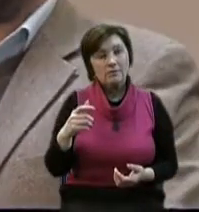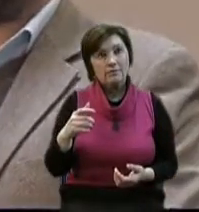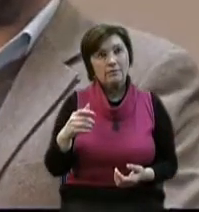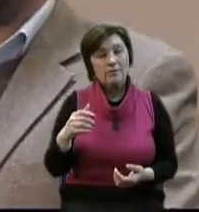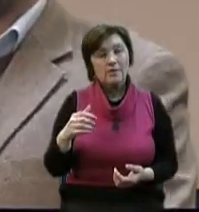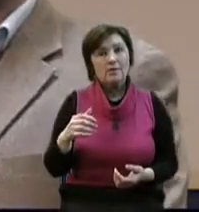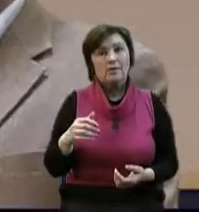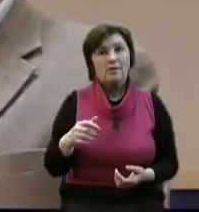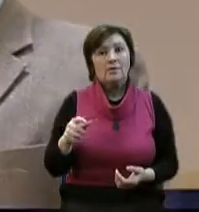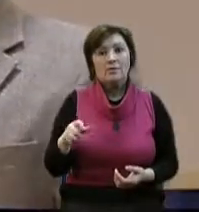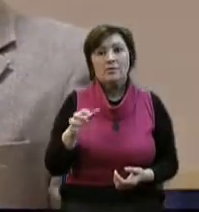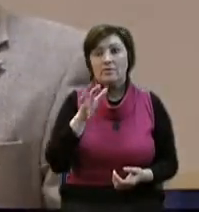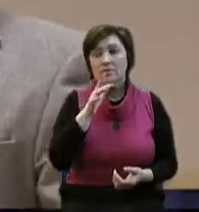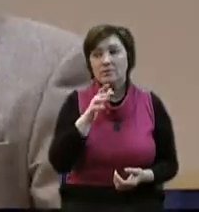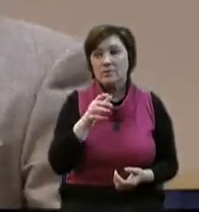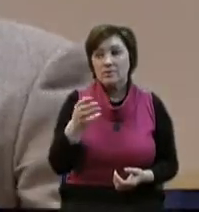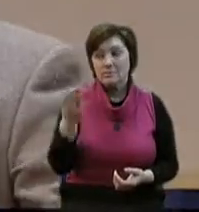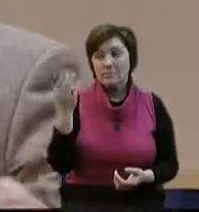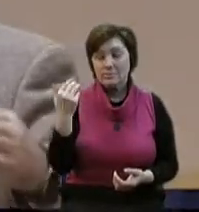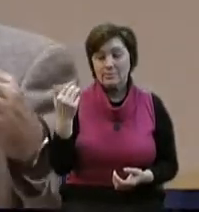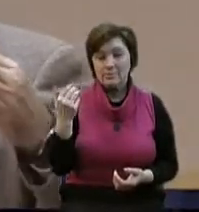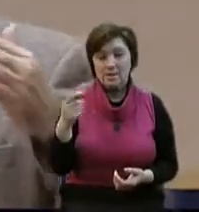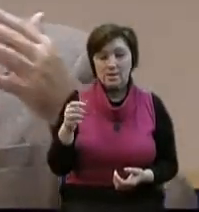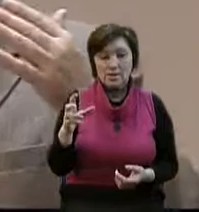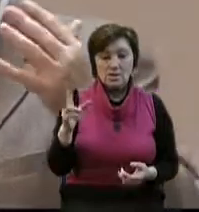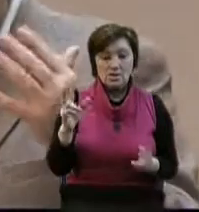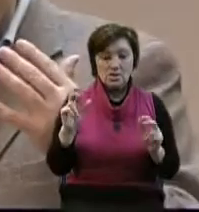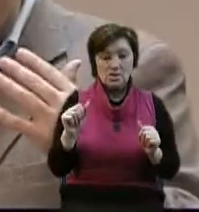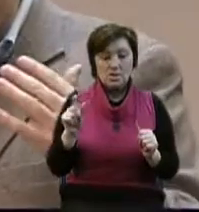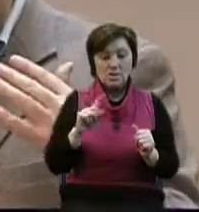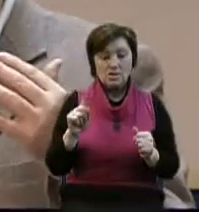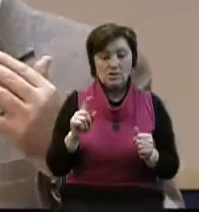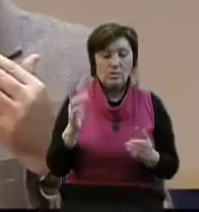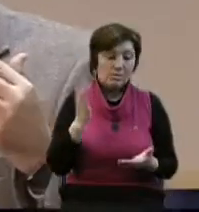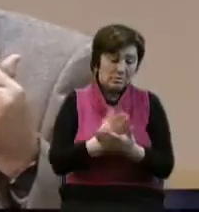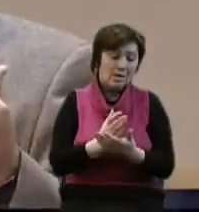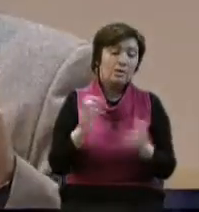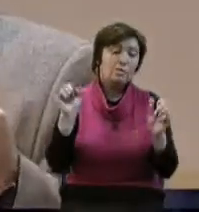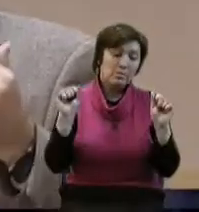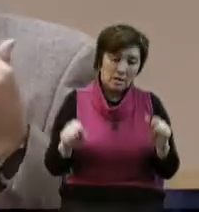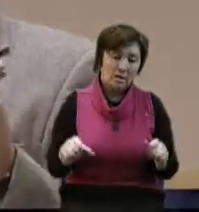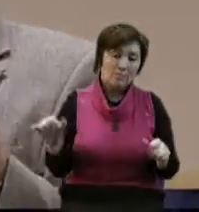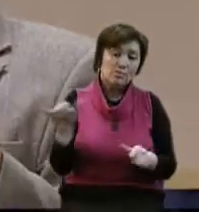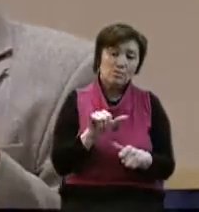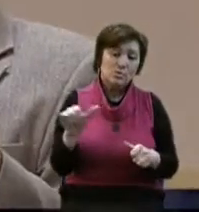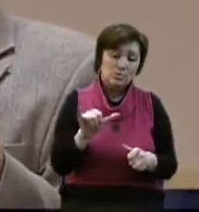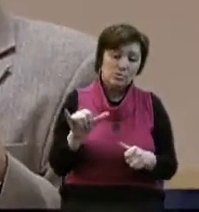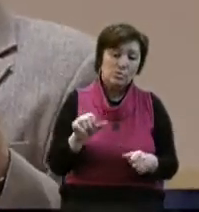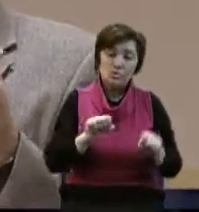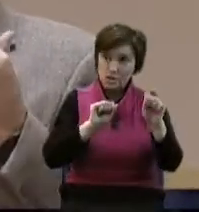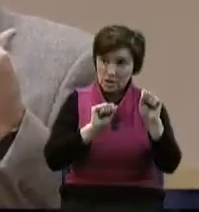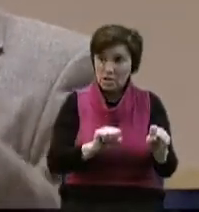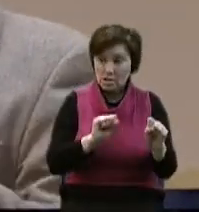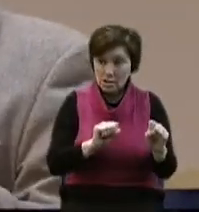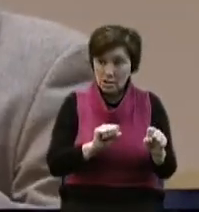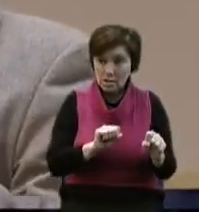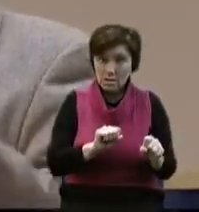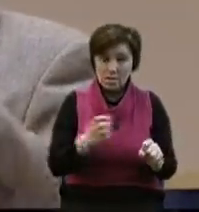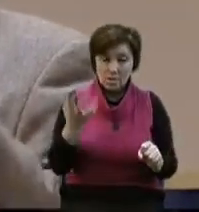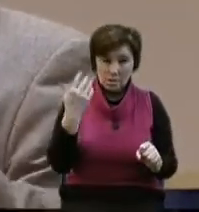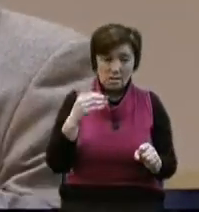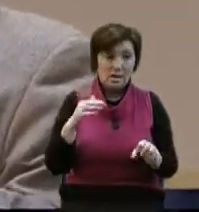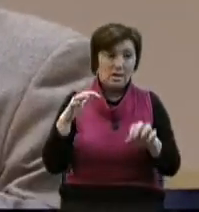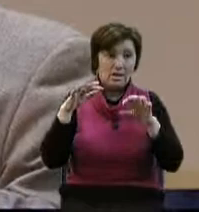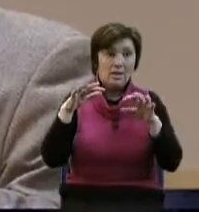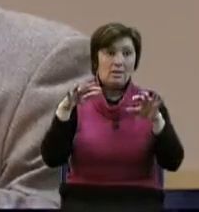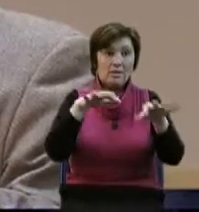мере, на то время. То есть они считали, что они имеют право в субботу обороняться, когда на них нападают или